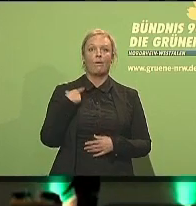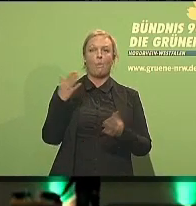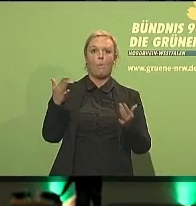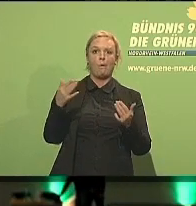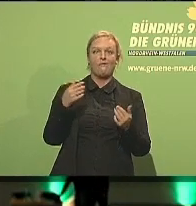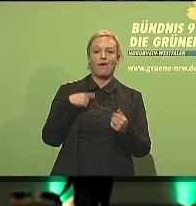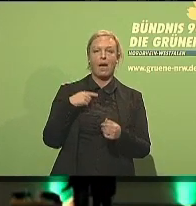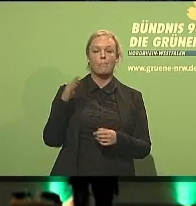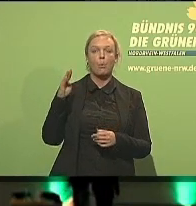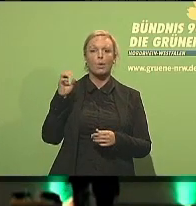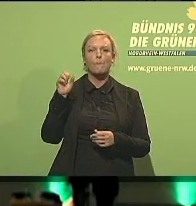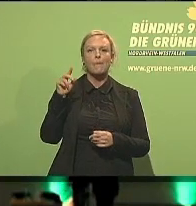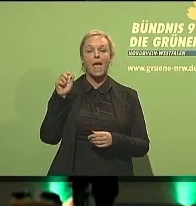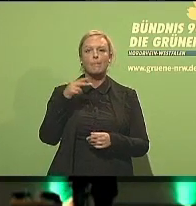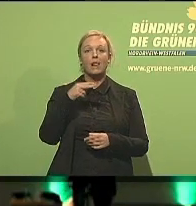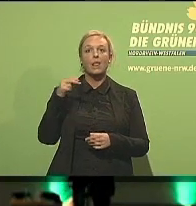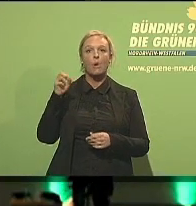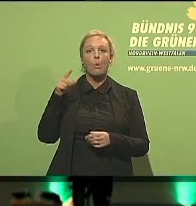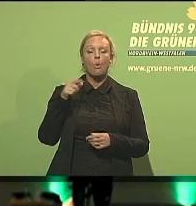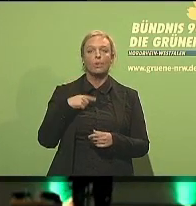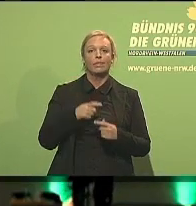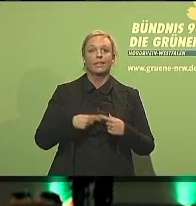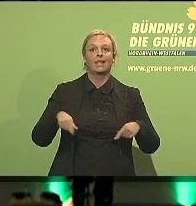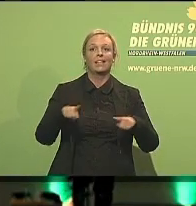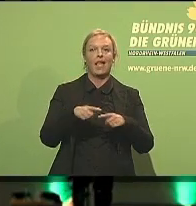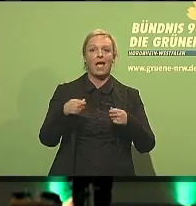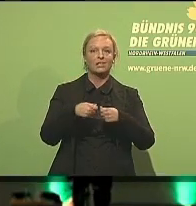von Bärbel Höhn aus dem Kreisverband Oberhausen zu.